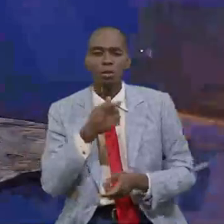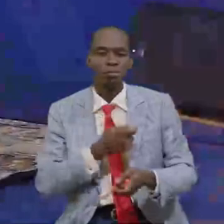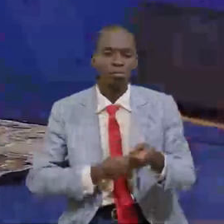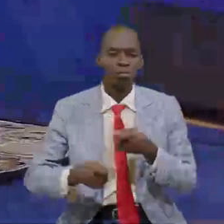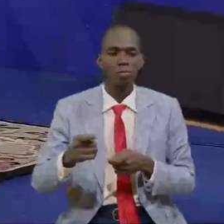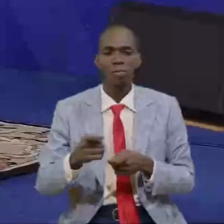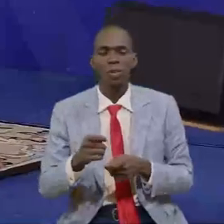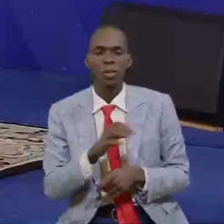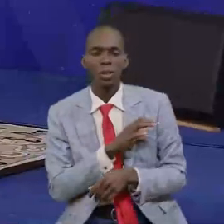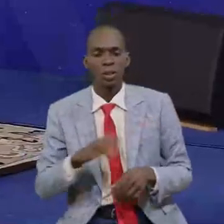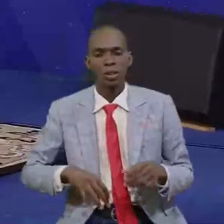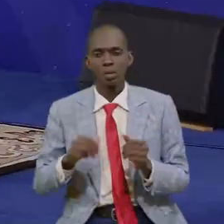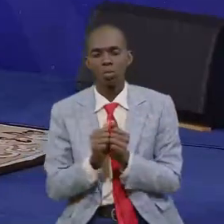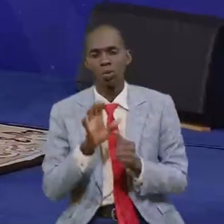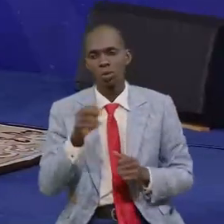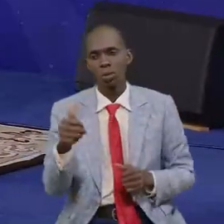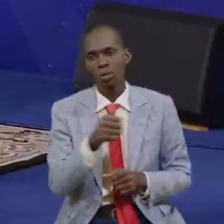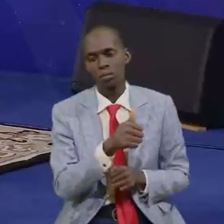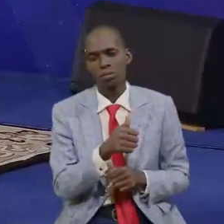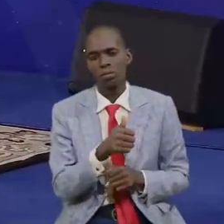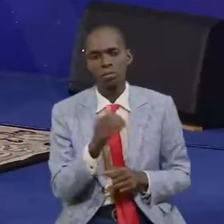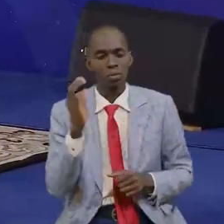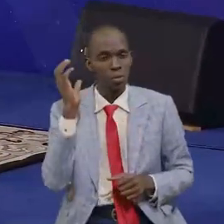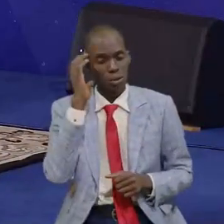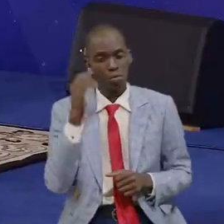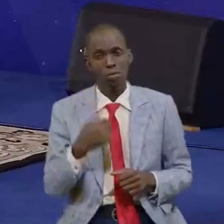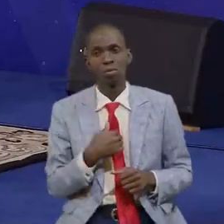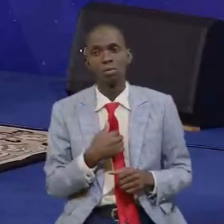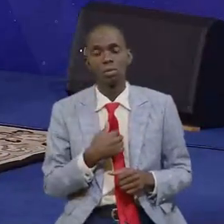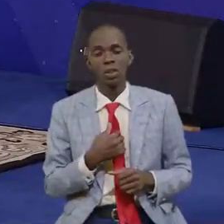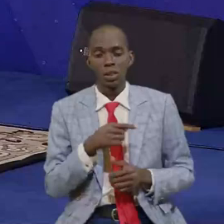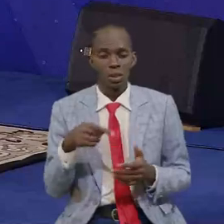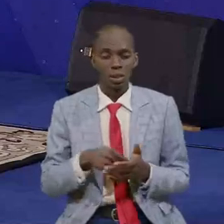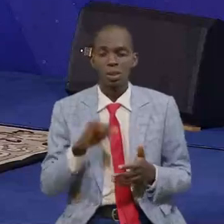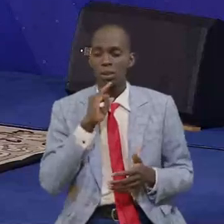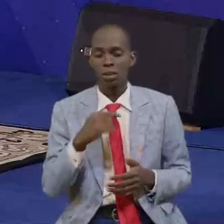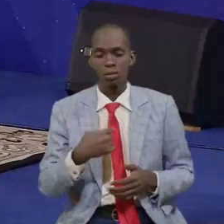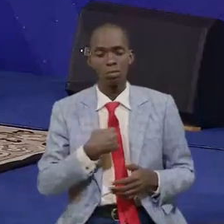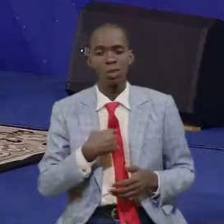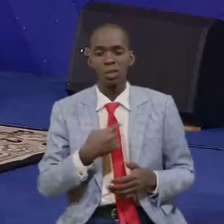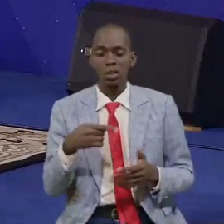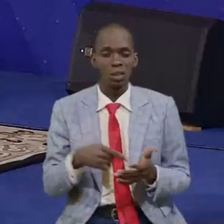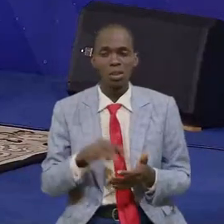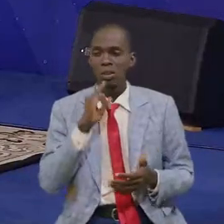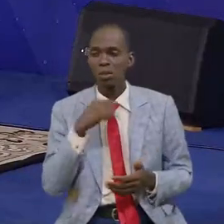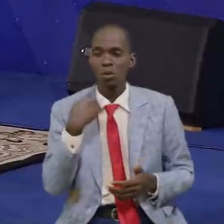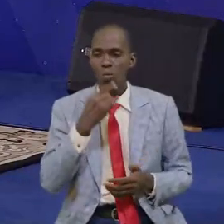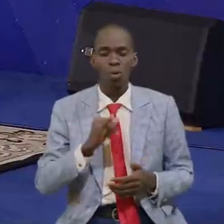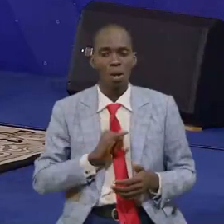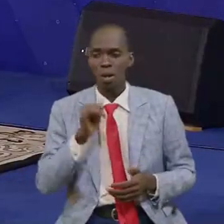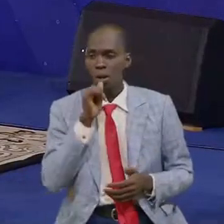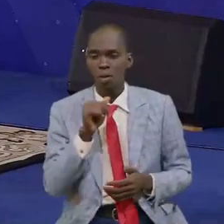Christ par votre propre personne. Écoutez-moi. Ah, ça, c'est ce que je suis. Voici mon